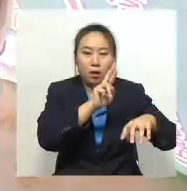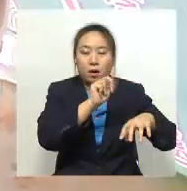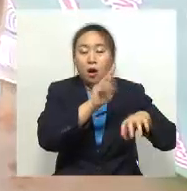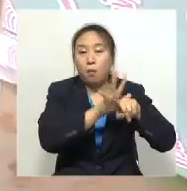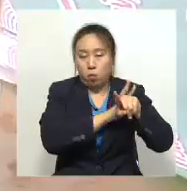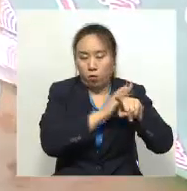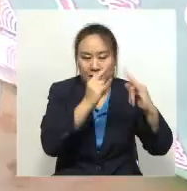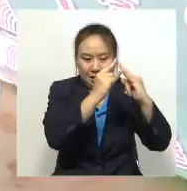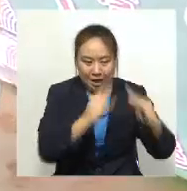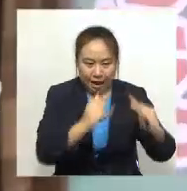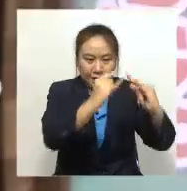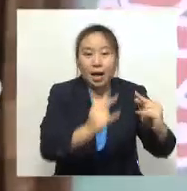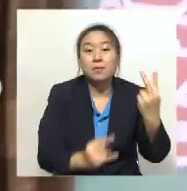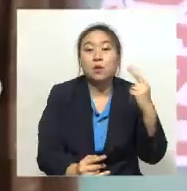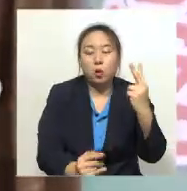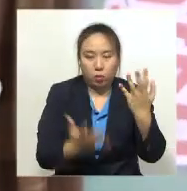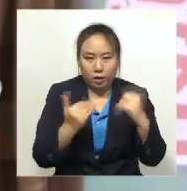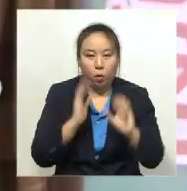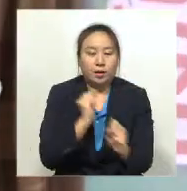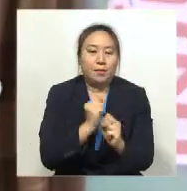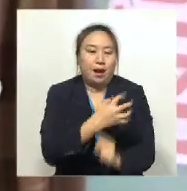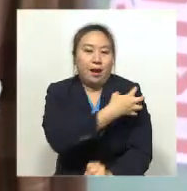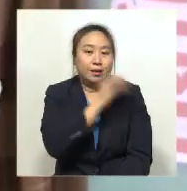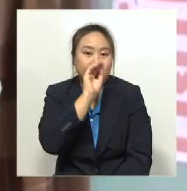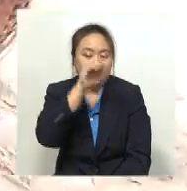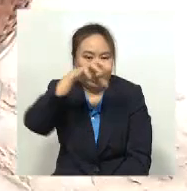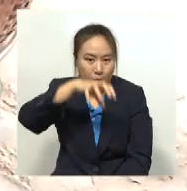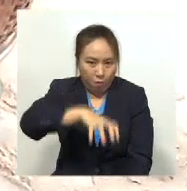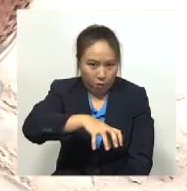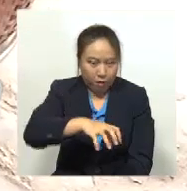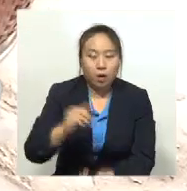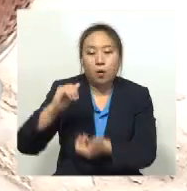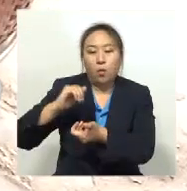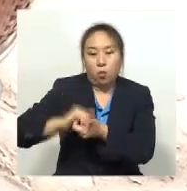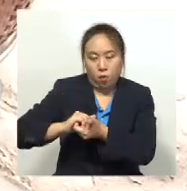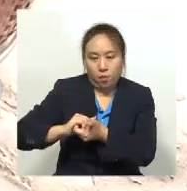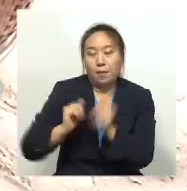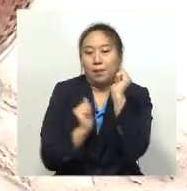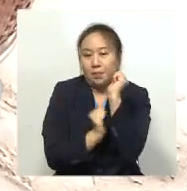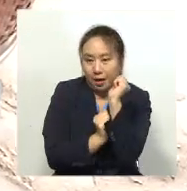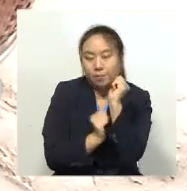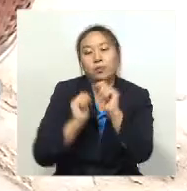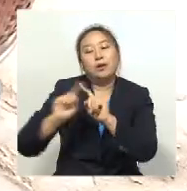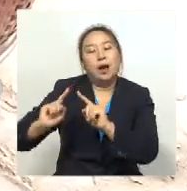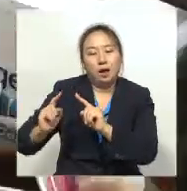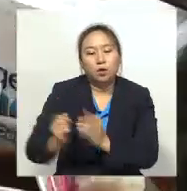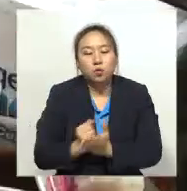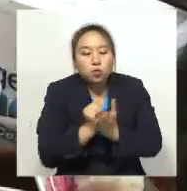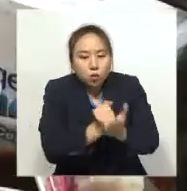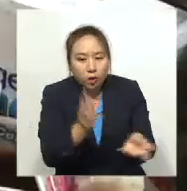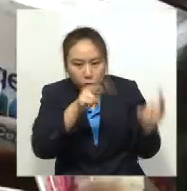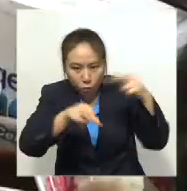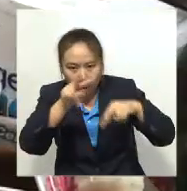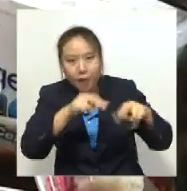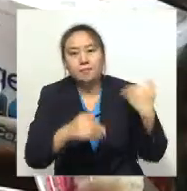แลของเจ้าหน้าที่เทศบาลตำบลศรีสงครามร่วมกับฝ่ายปกครองกำนันผู้ใหญ่บ้านคอยอำนวยความสะดวกโด